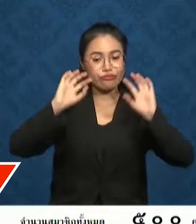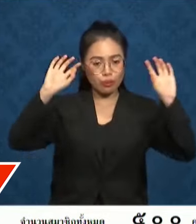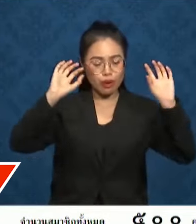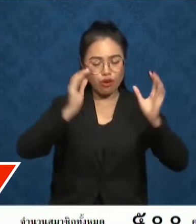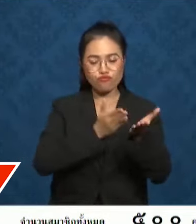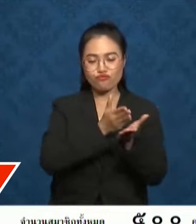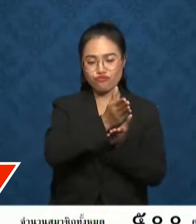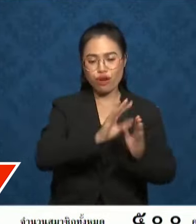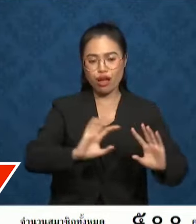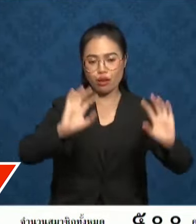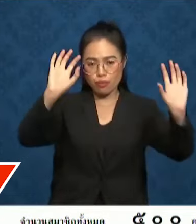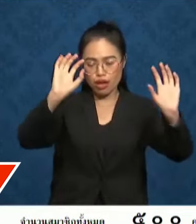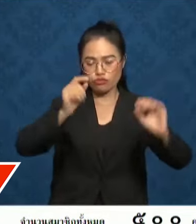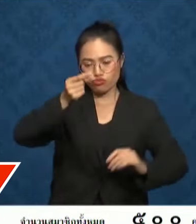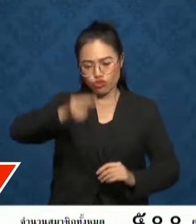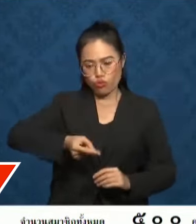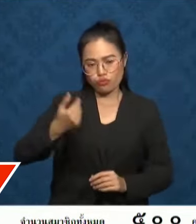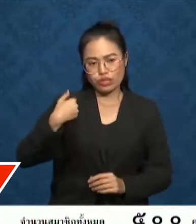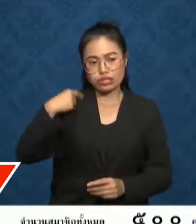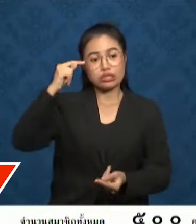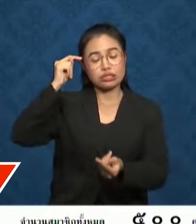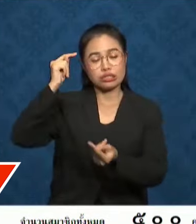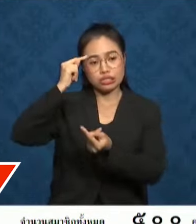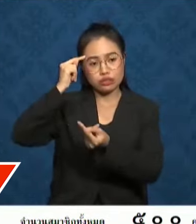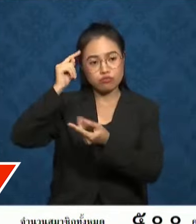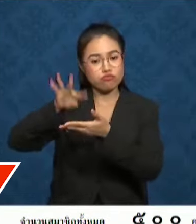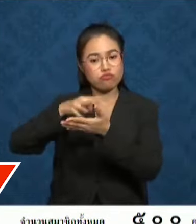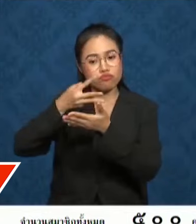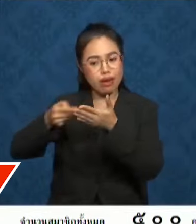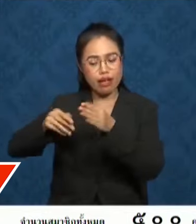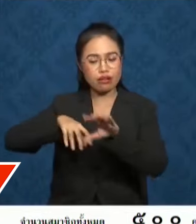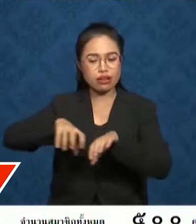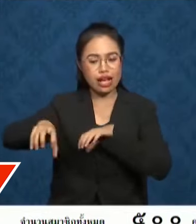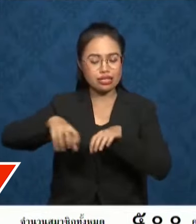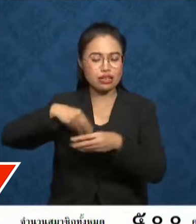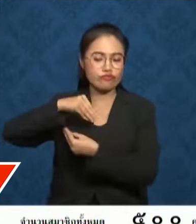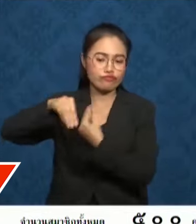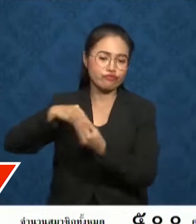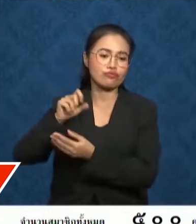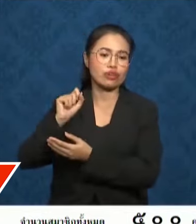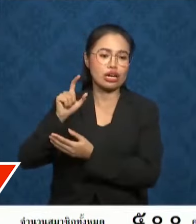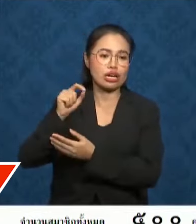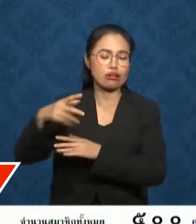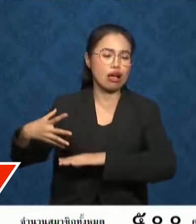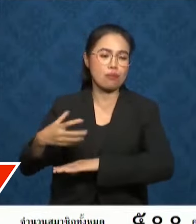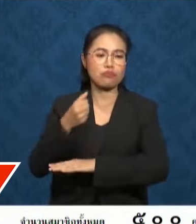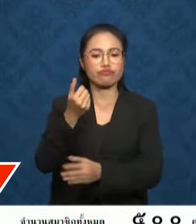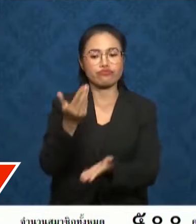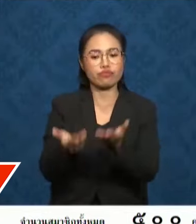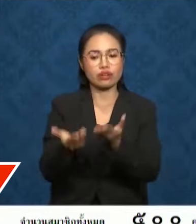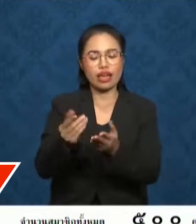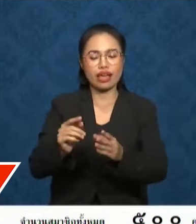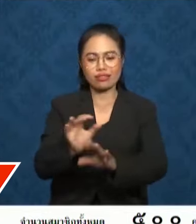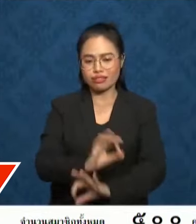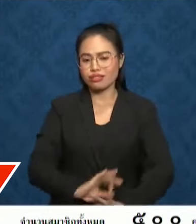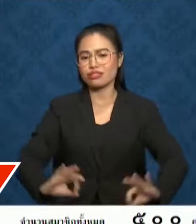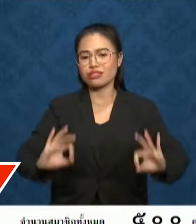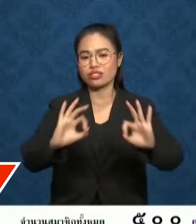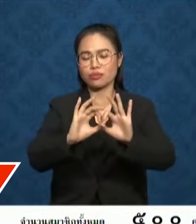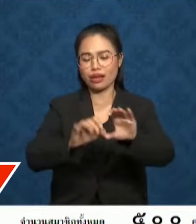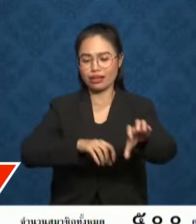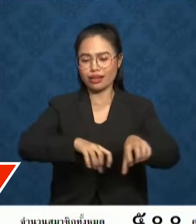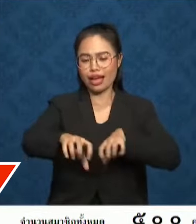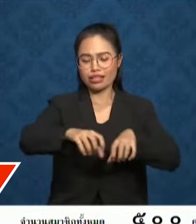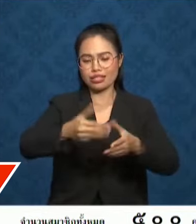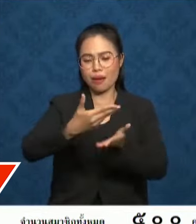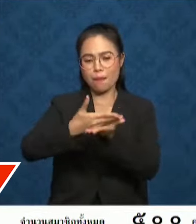พักเหล่านั้นจะมจุดยืนทางอุ toplณการหรอความเชื่อทางกเมืองเศรฐกิแบบใดทุกพักต่างต้องการระบบงบประมา